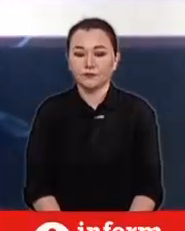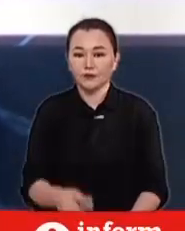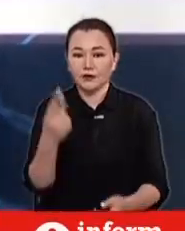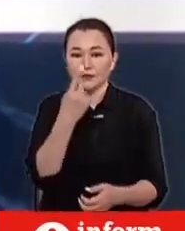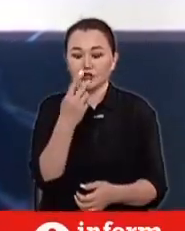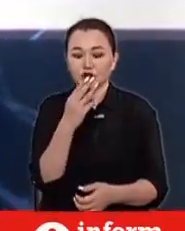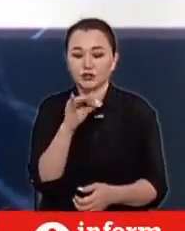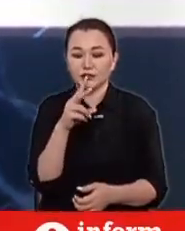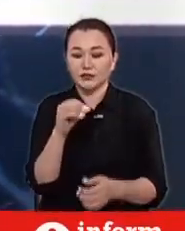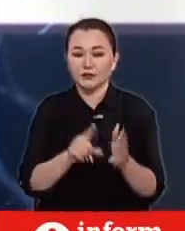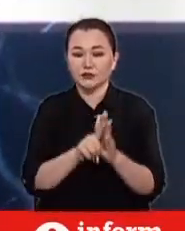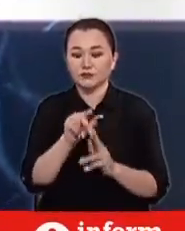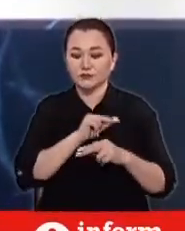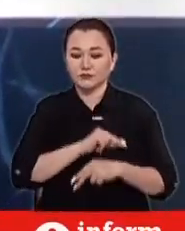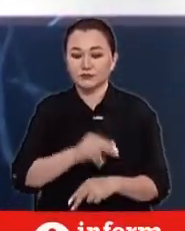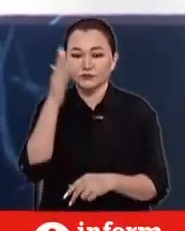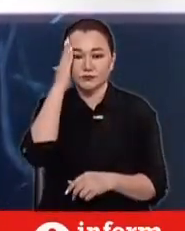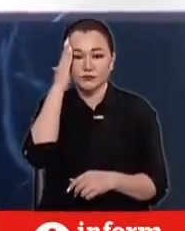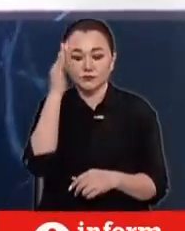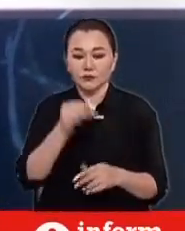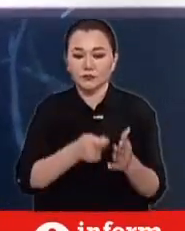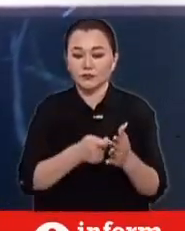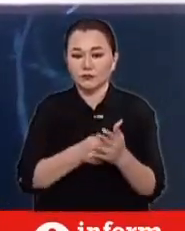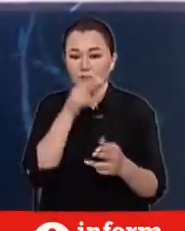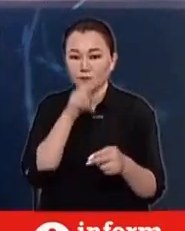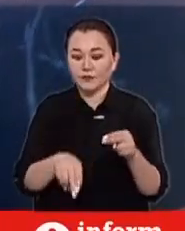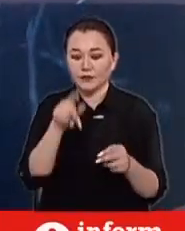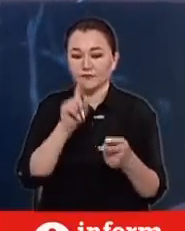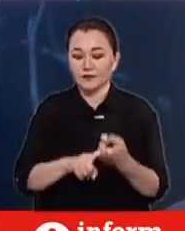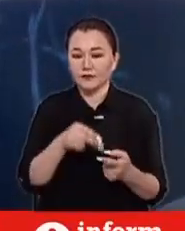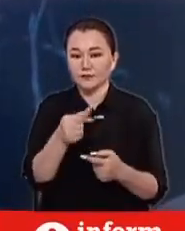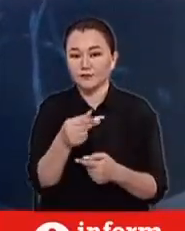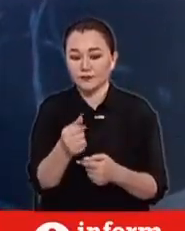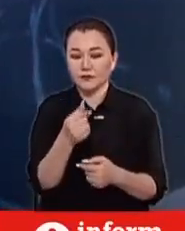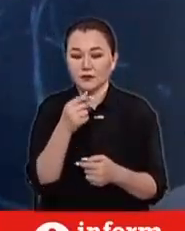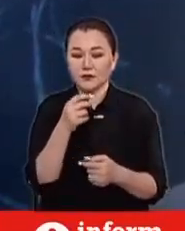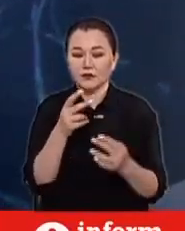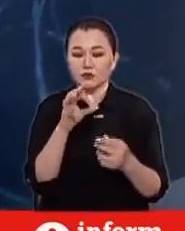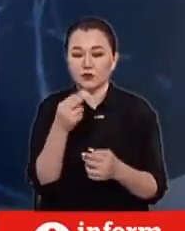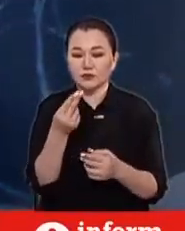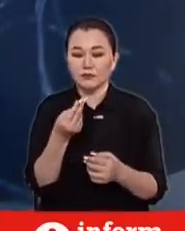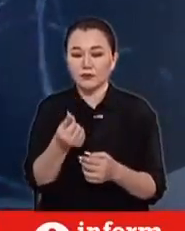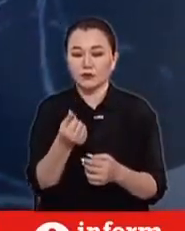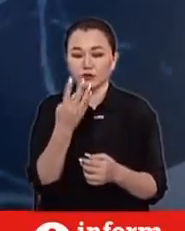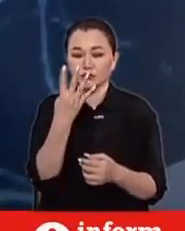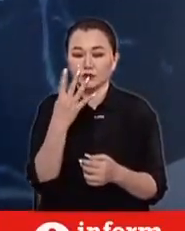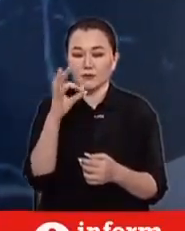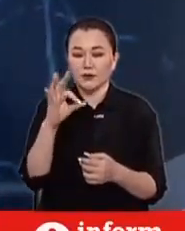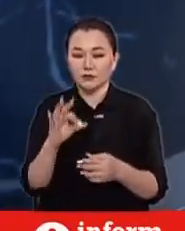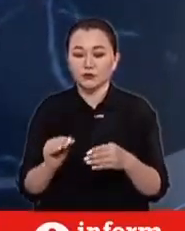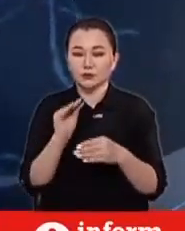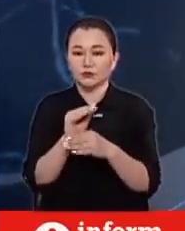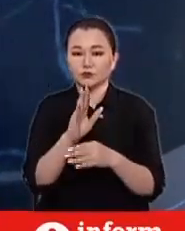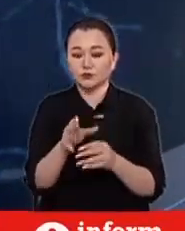Бірінші шілдеден бастап еңбегету қабілетінен және асыраушысынан айрылуына байланысты берілетін әлеуметтік төлемдер 4,5%-ға